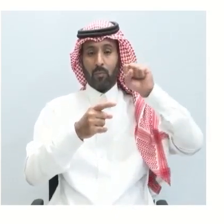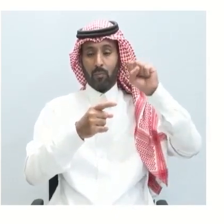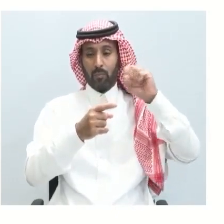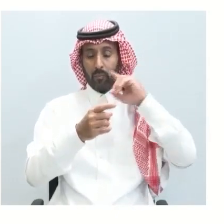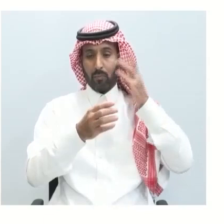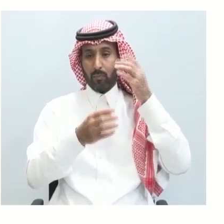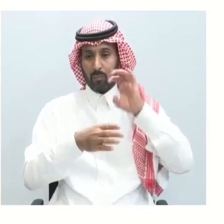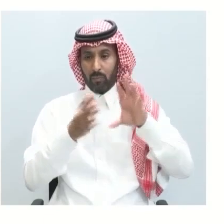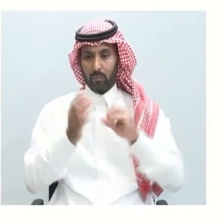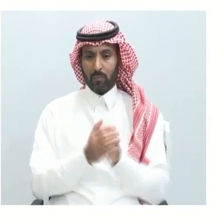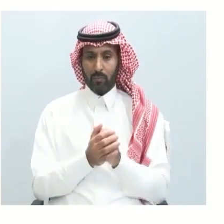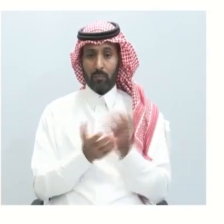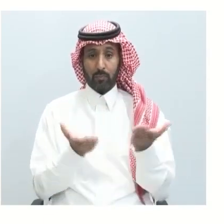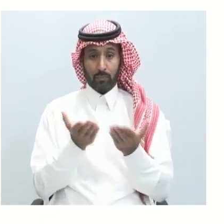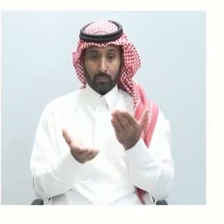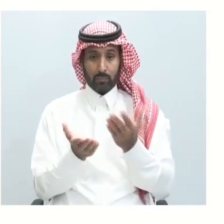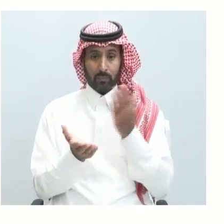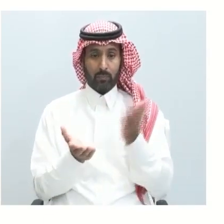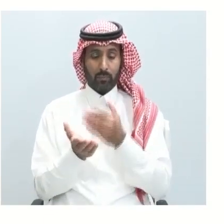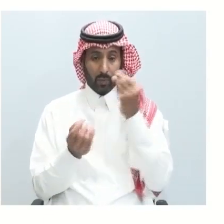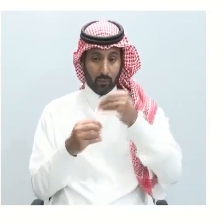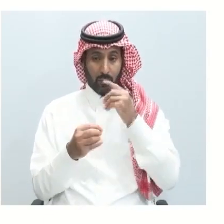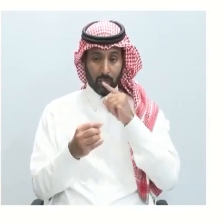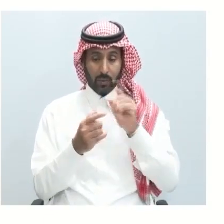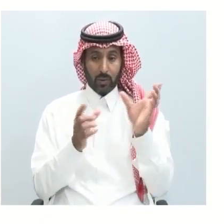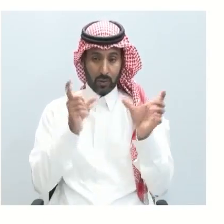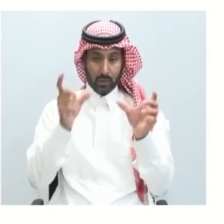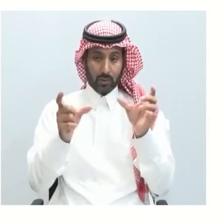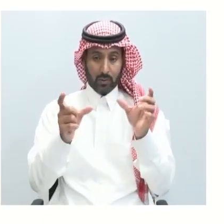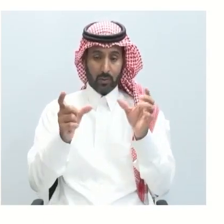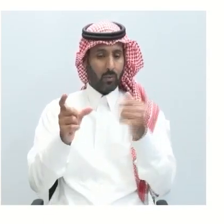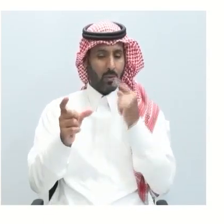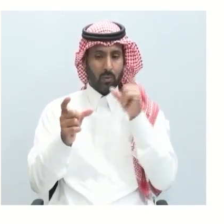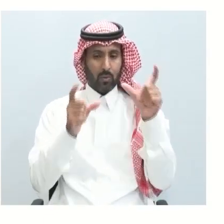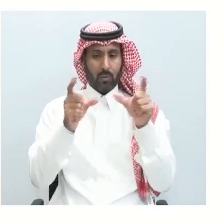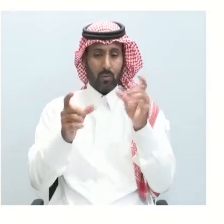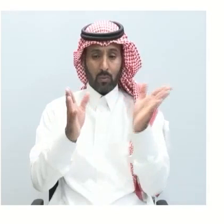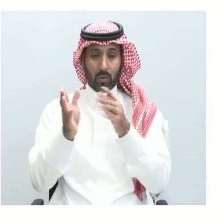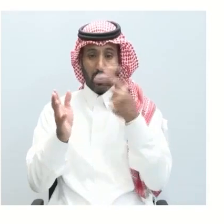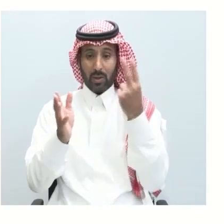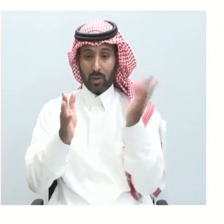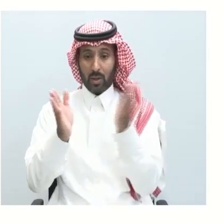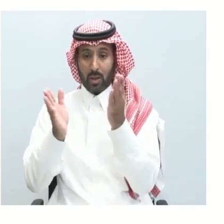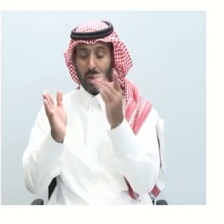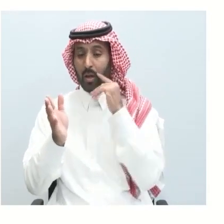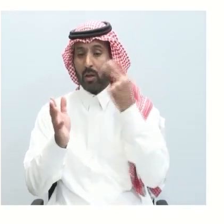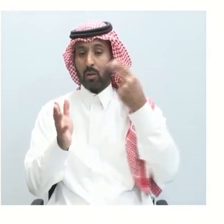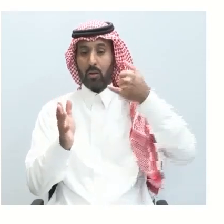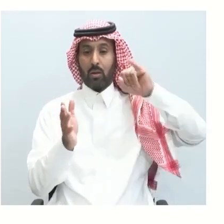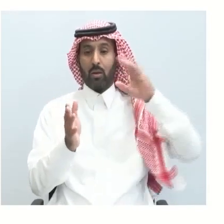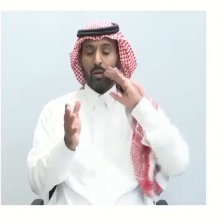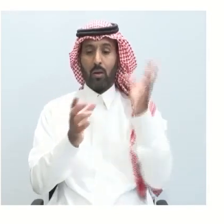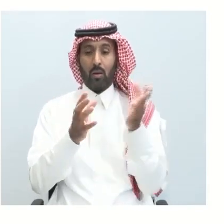المعادله الكيميائيه الموزونه ركز الان هل يوجد معاملات اين توجد المعاملات فقط في يديد الهيدروجين في